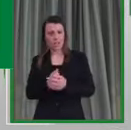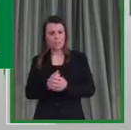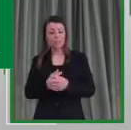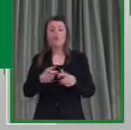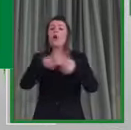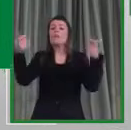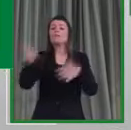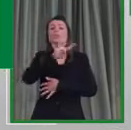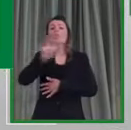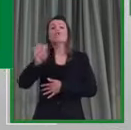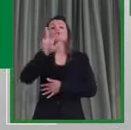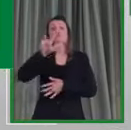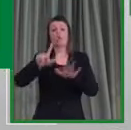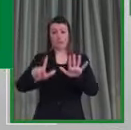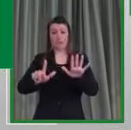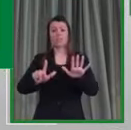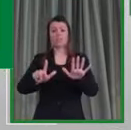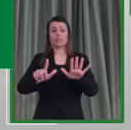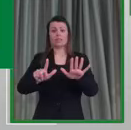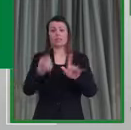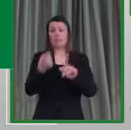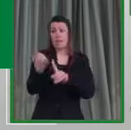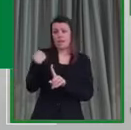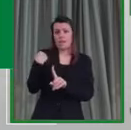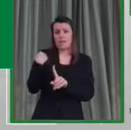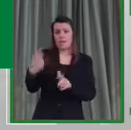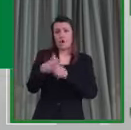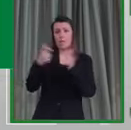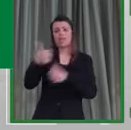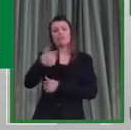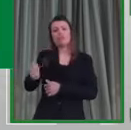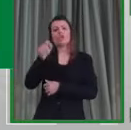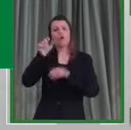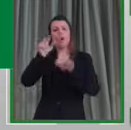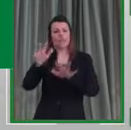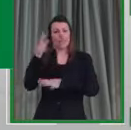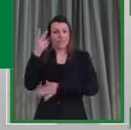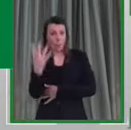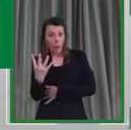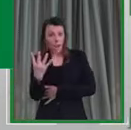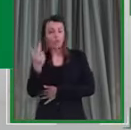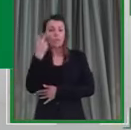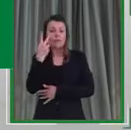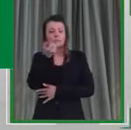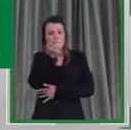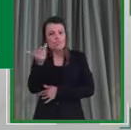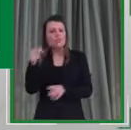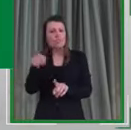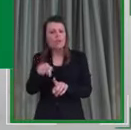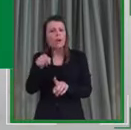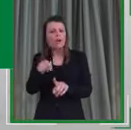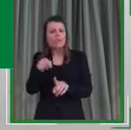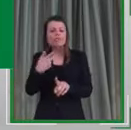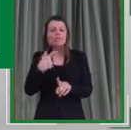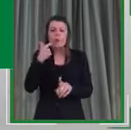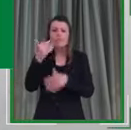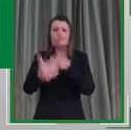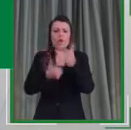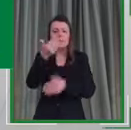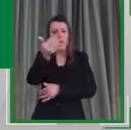437 anche questo è ieri era più 184 quindi vedete i numeri comunque in miglioramento